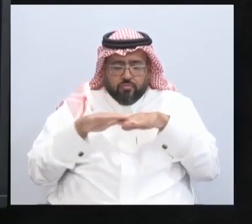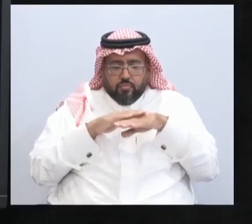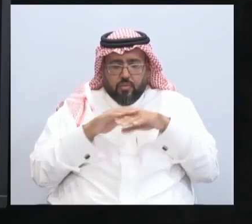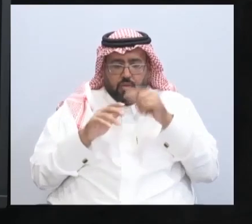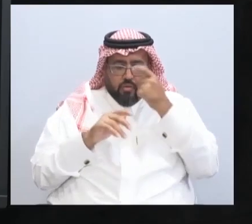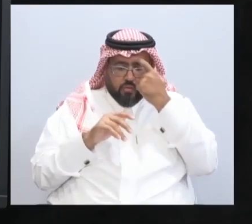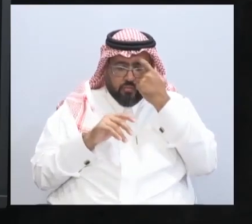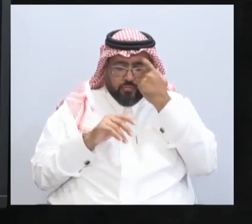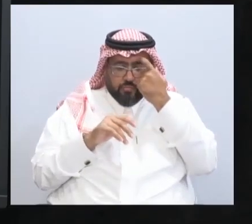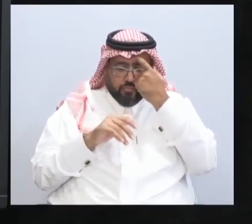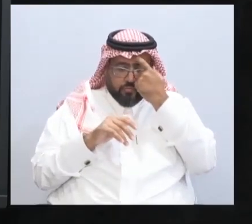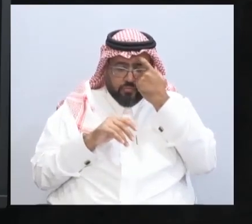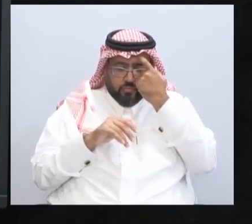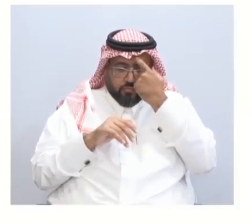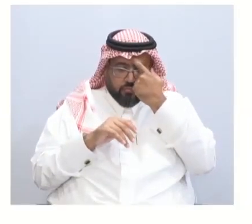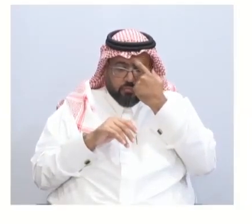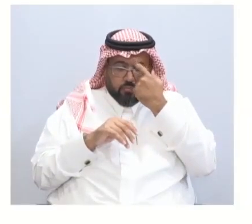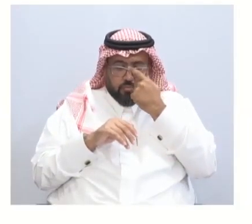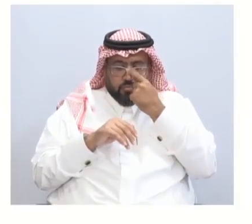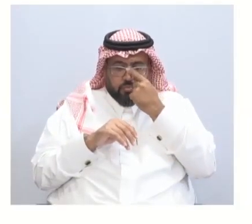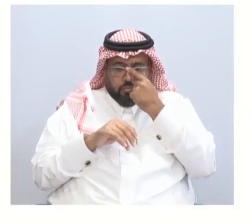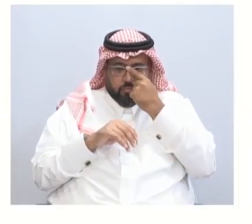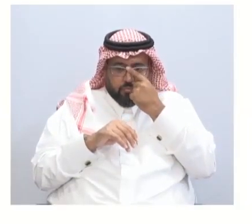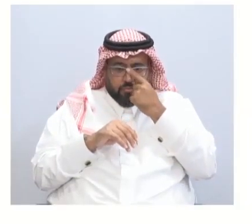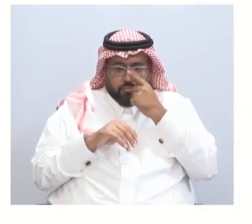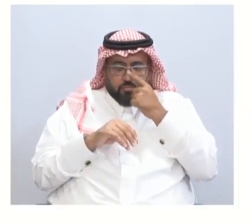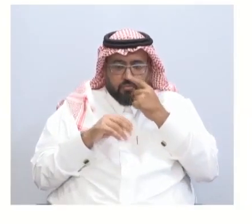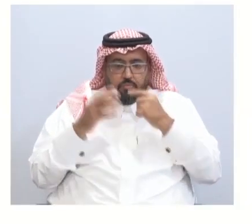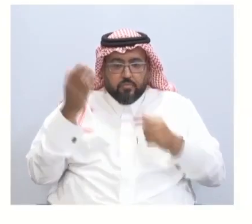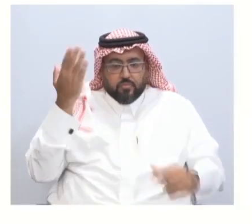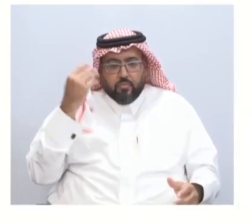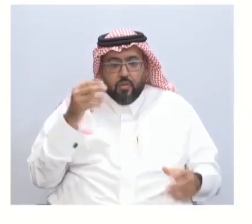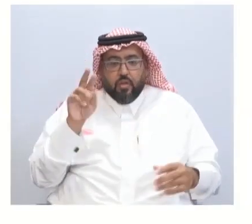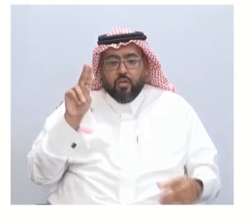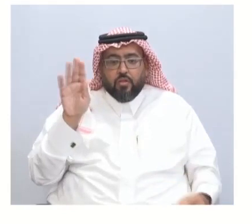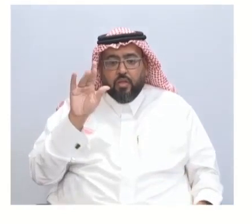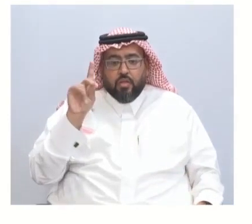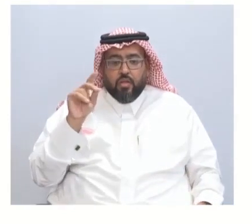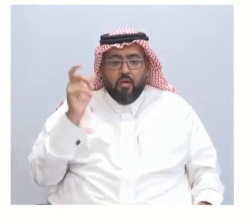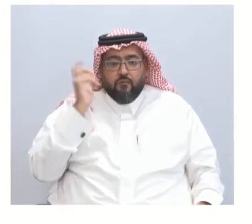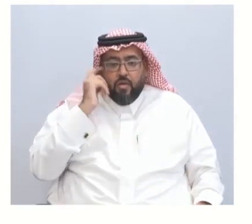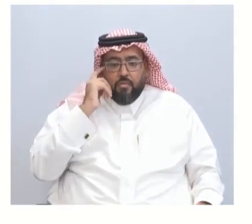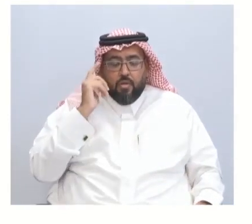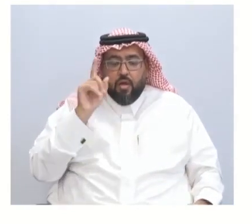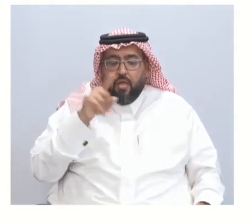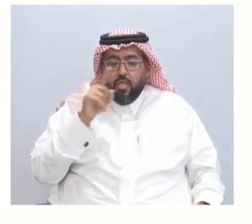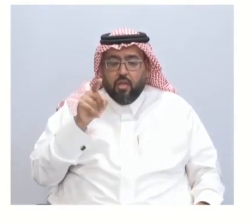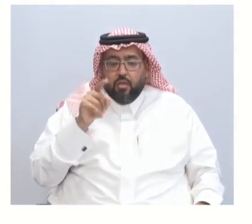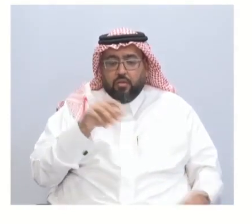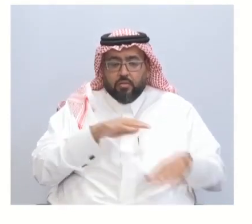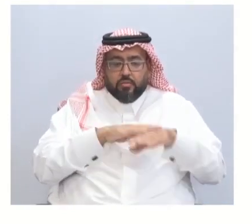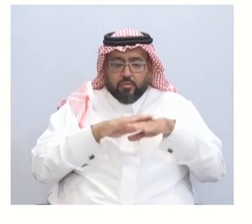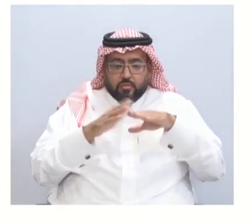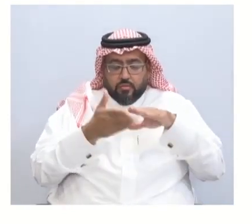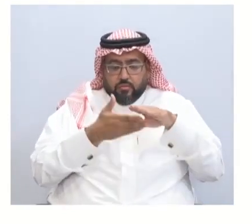مستويه ايضا عزيزي الطالب عزيزتي الطالبه كما كانت تسيطر عليهم مفاهيم خاطئه حول القشره